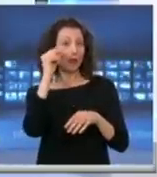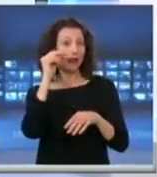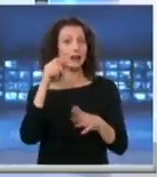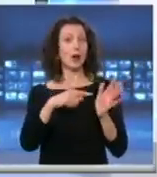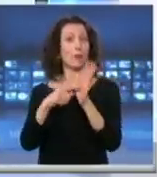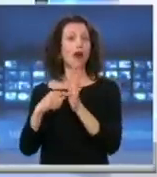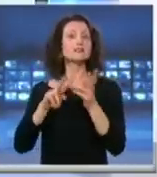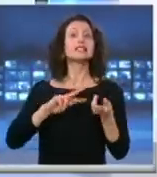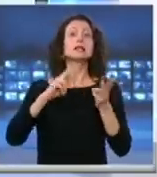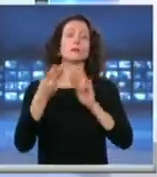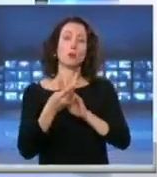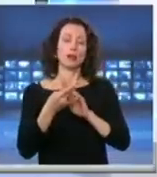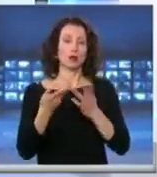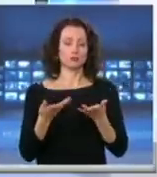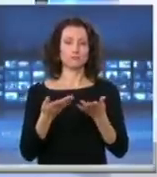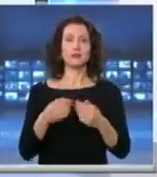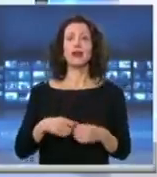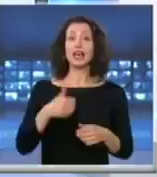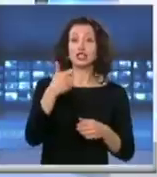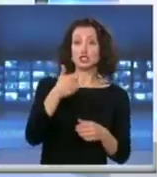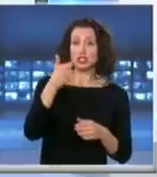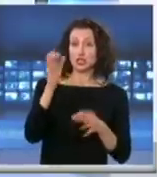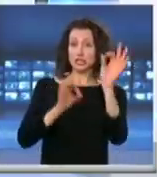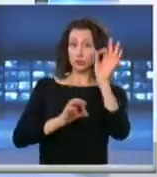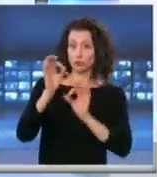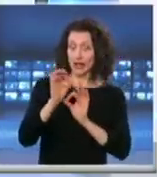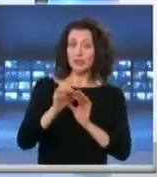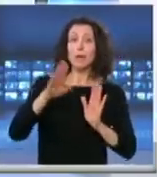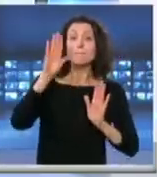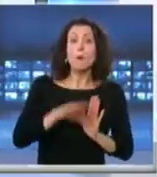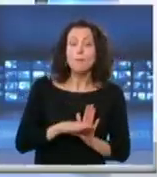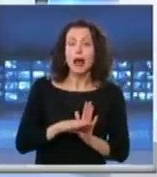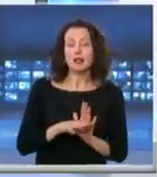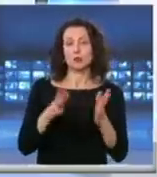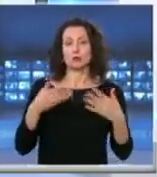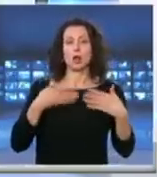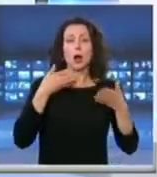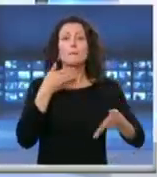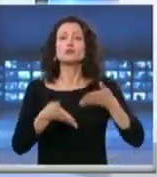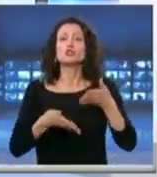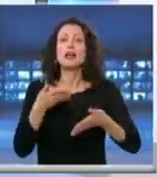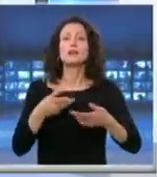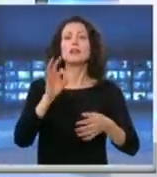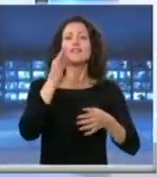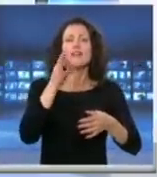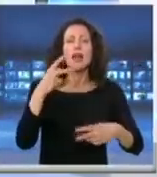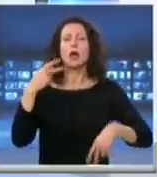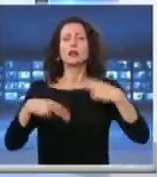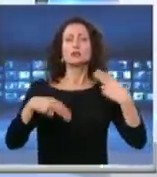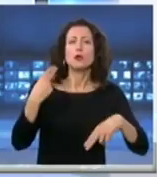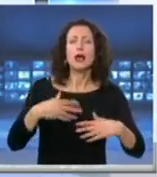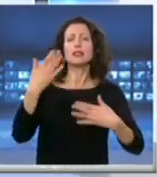статистиката. 66% по-малко са посещенията в ресторанти, кафенета, търговски центрове, музеи и